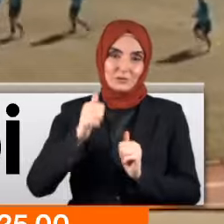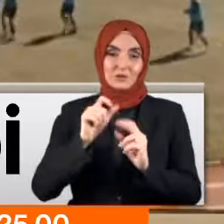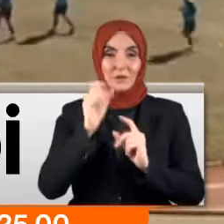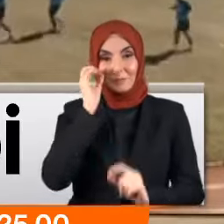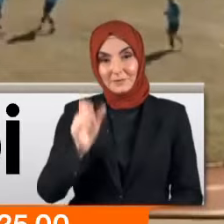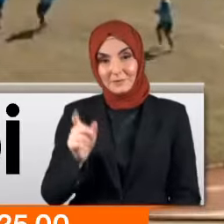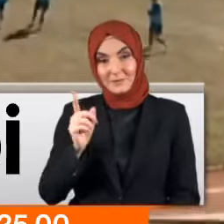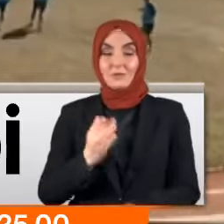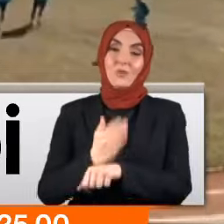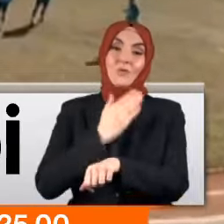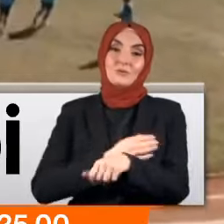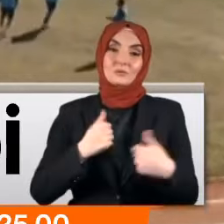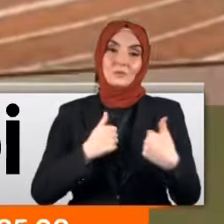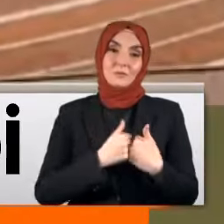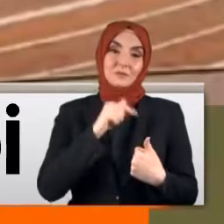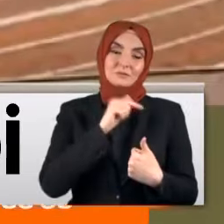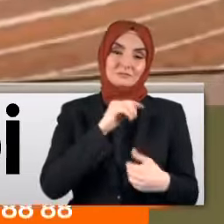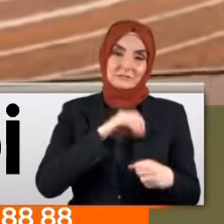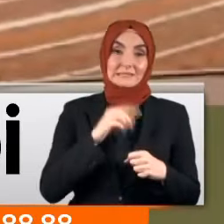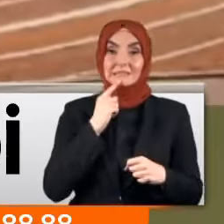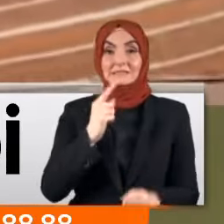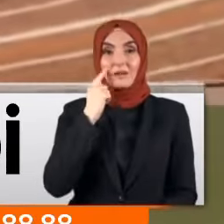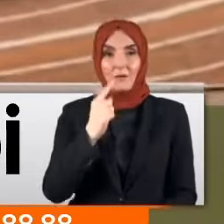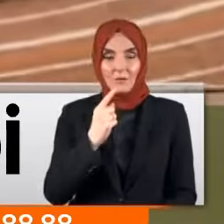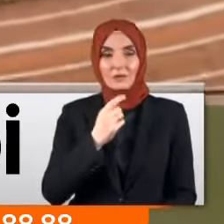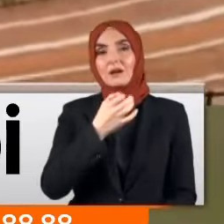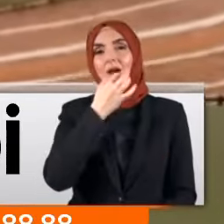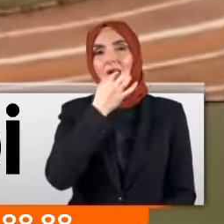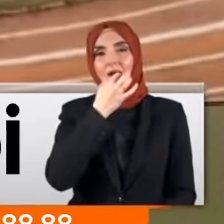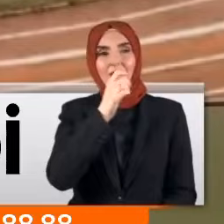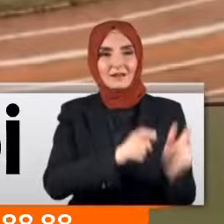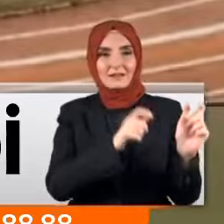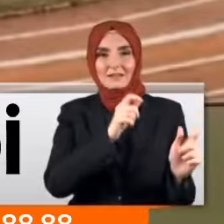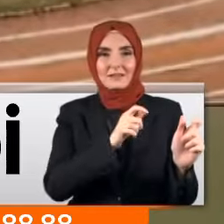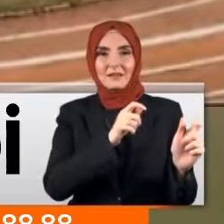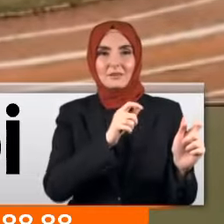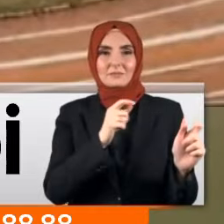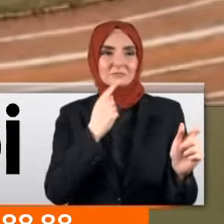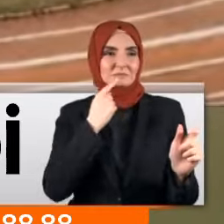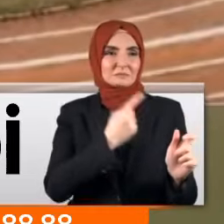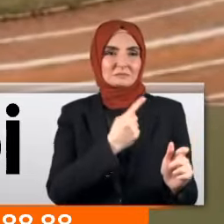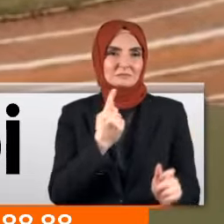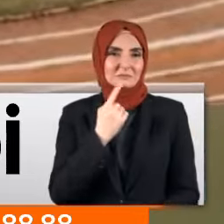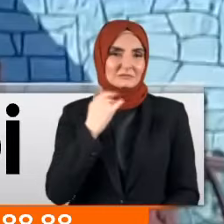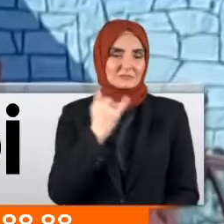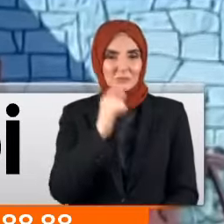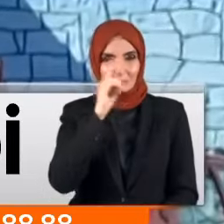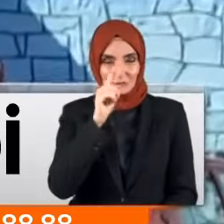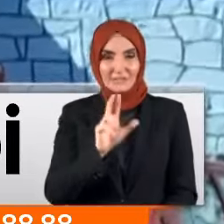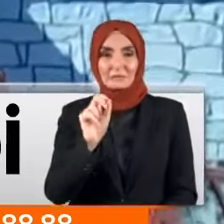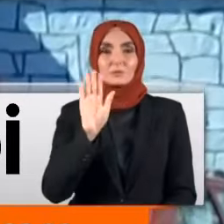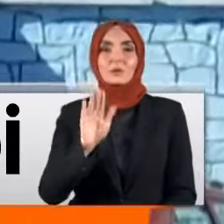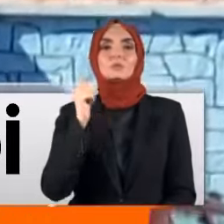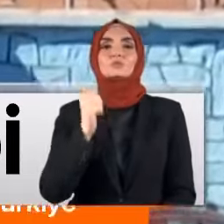önceki karşılaşmada iddia o ki hakemlere yönelik hareketi yüzünden 75 gün hak mahrumiyeti cezası aldı,